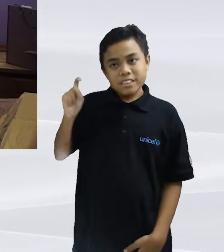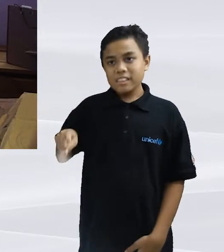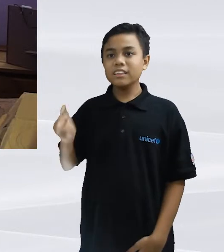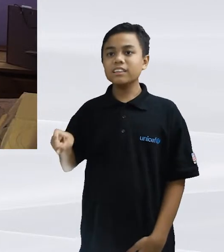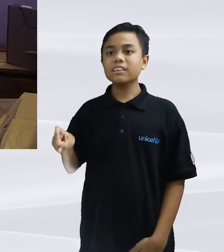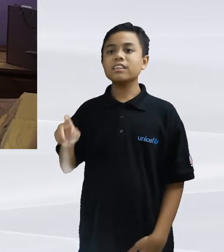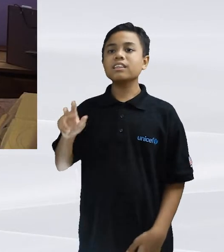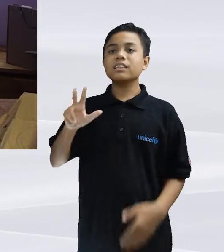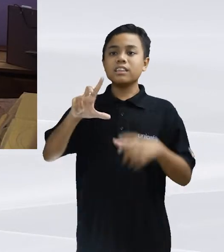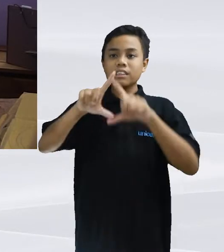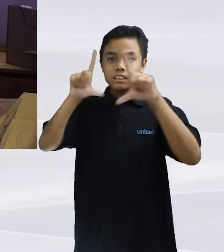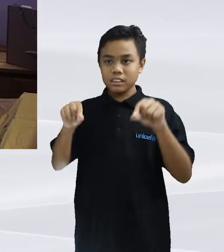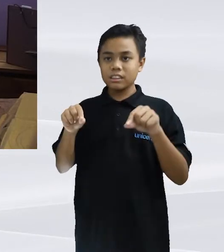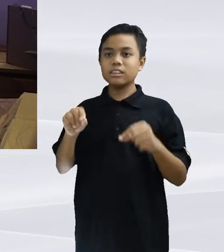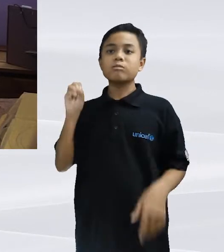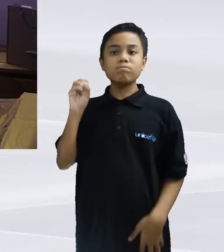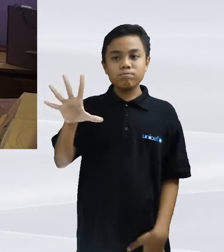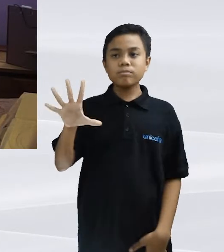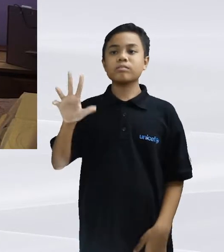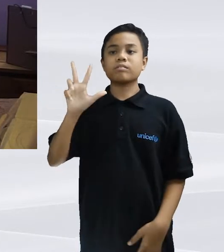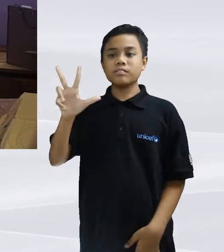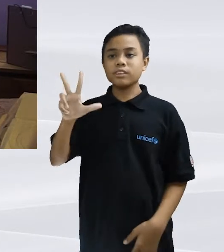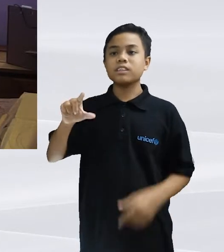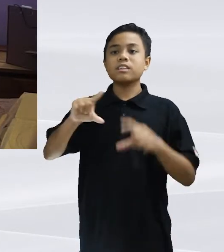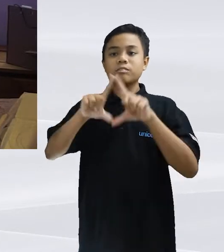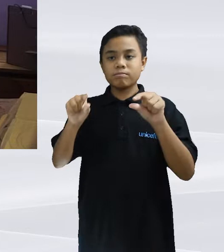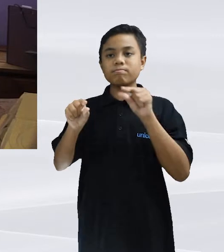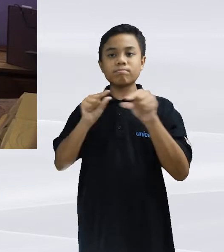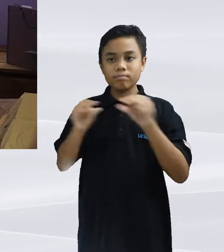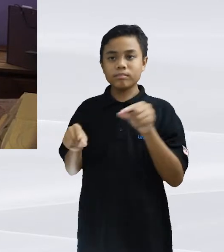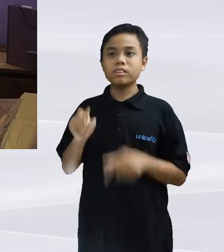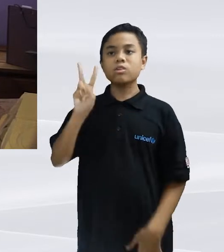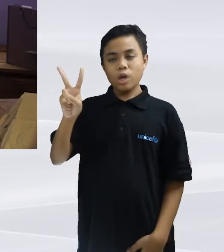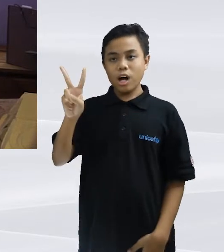perlukan 3 pendera cahaya dan 2 servo motor.